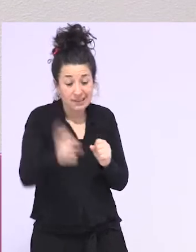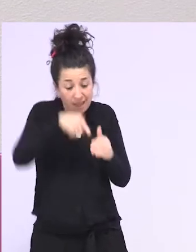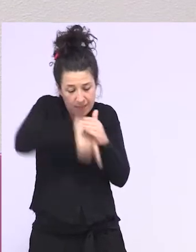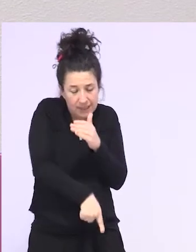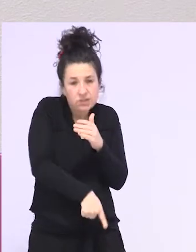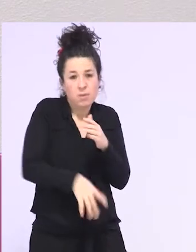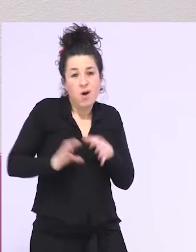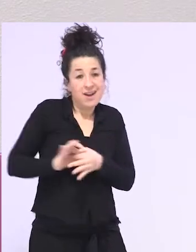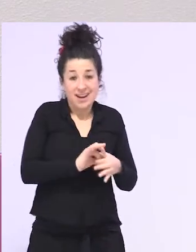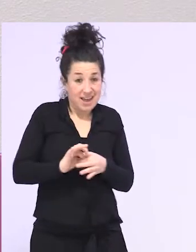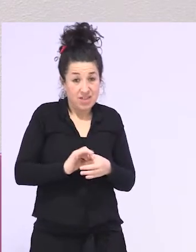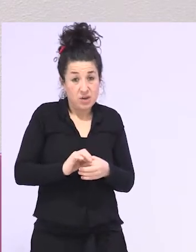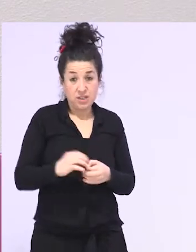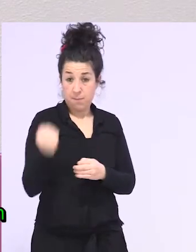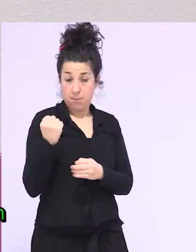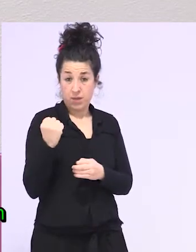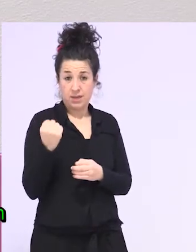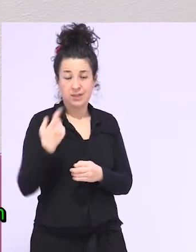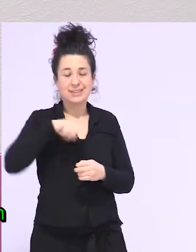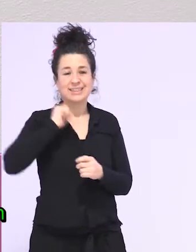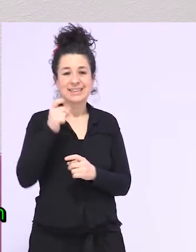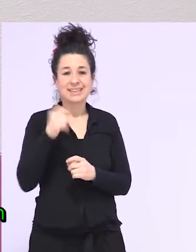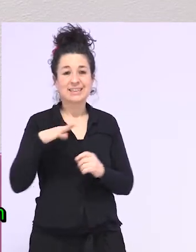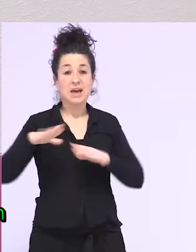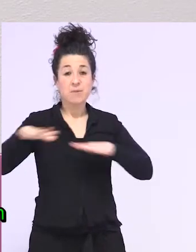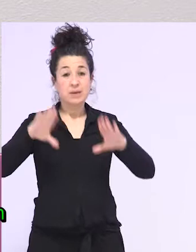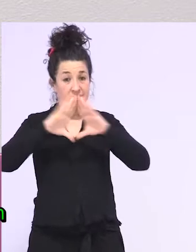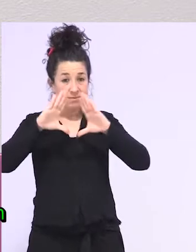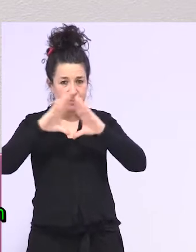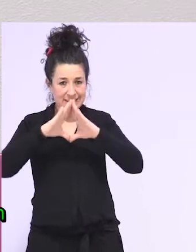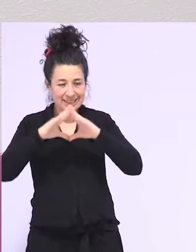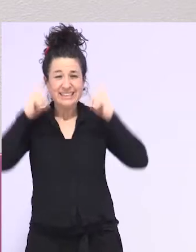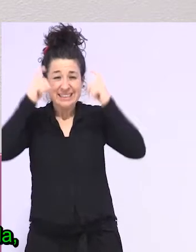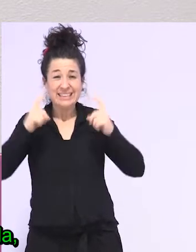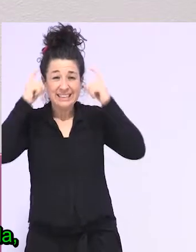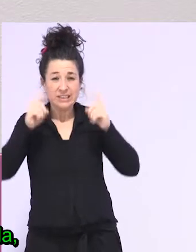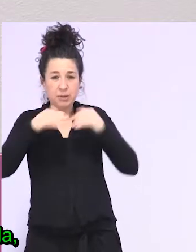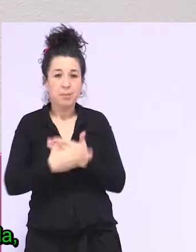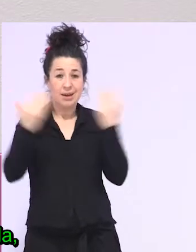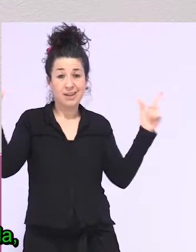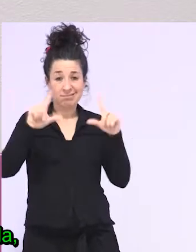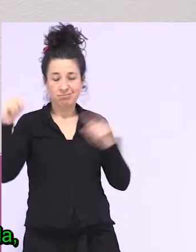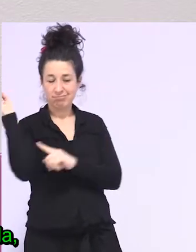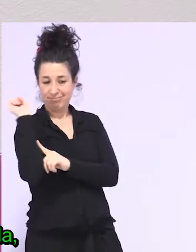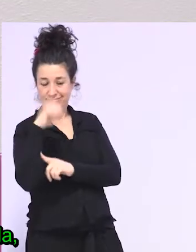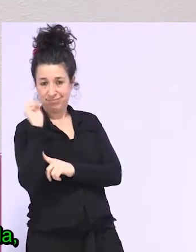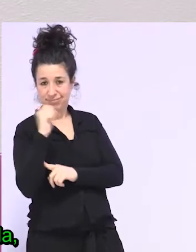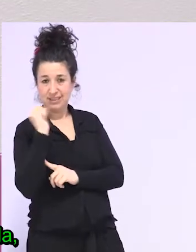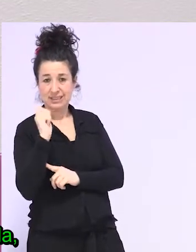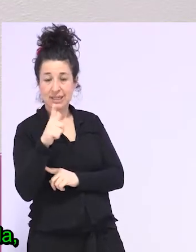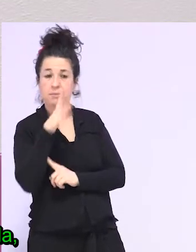mugimendu feminista egiten saiatu zenak askotan, naiz eta askotan etzieten kasurik egin komunikabidetatik, ez? Baina pentsatzen baldin badugu